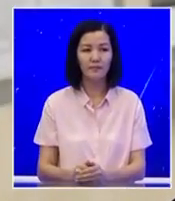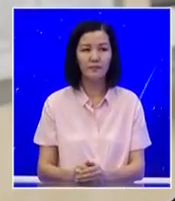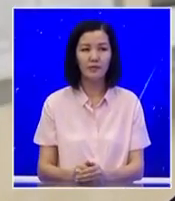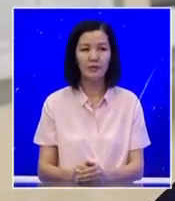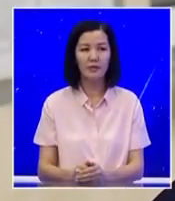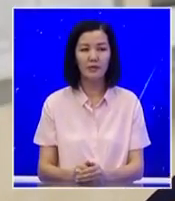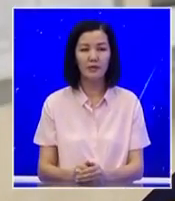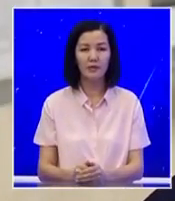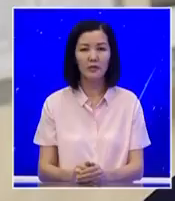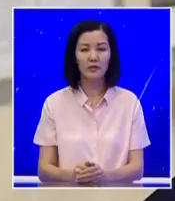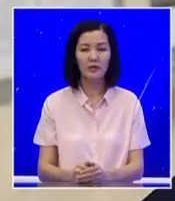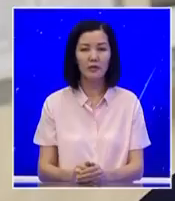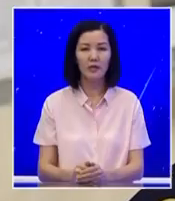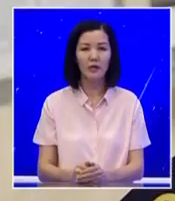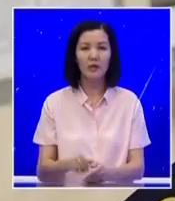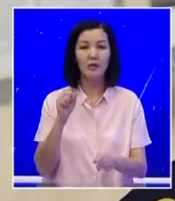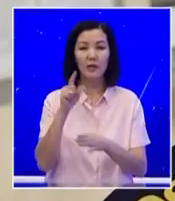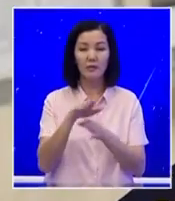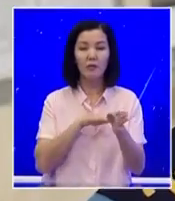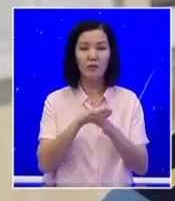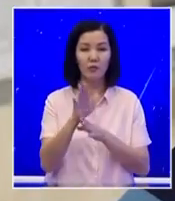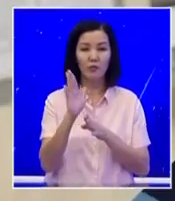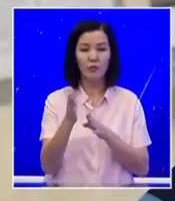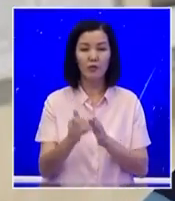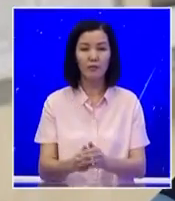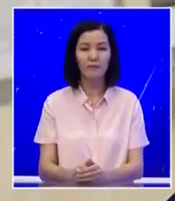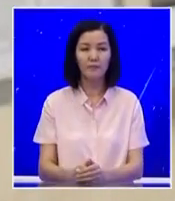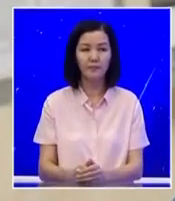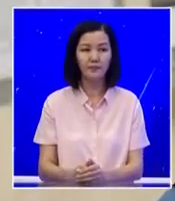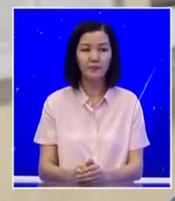нұсқа бойынша қараймыз.